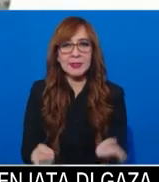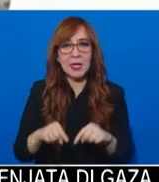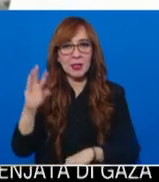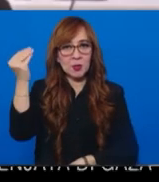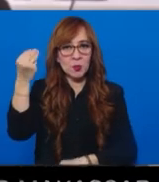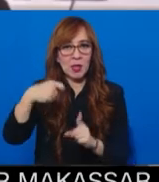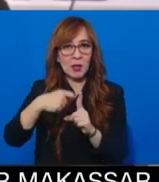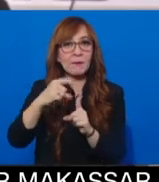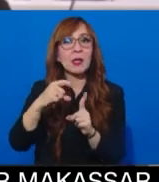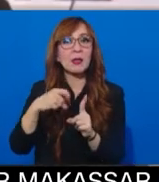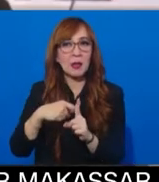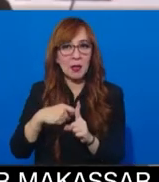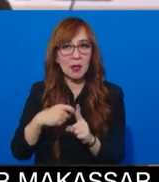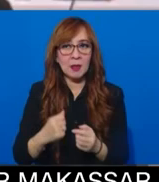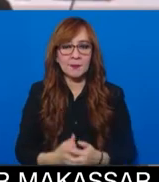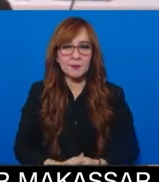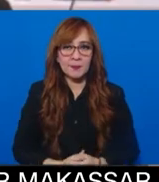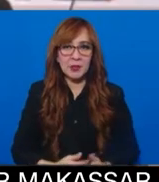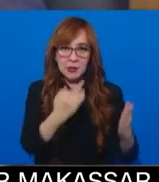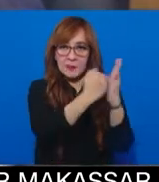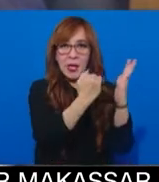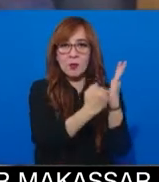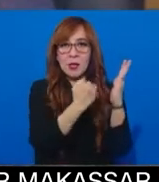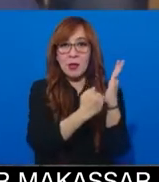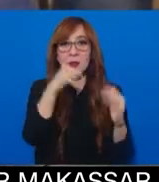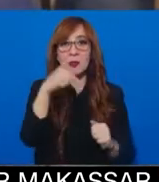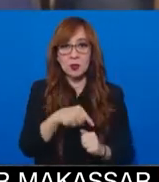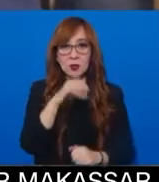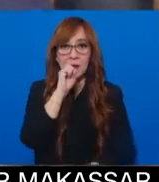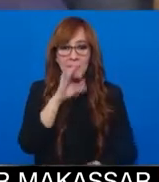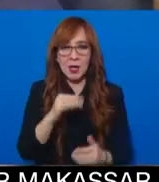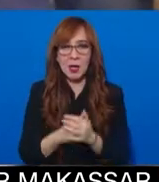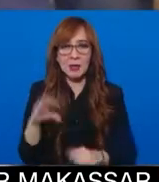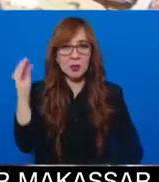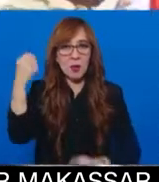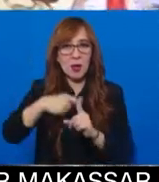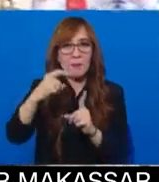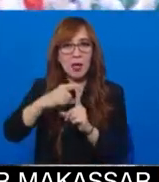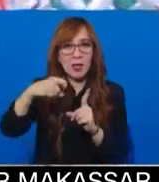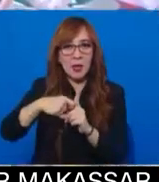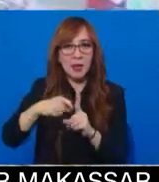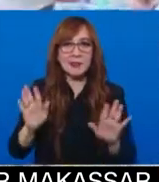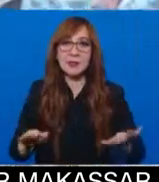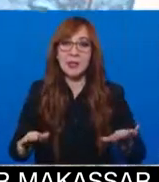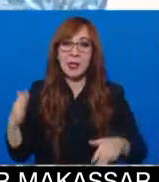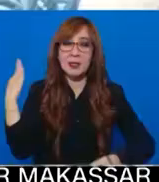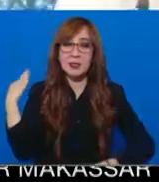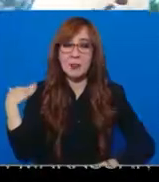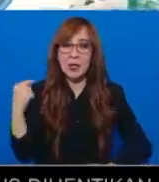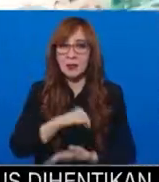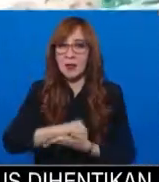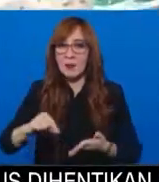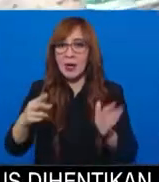Korupsi. Dalam kepres tersebut juga dinyatakan, Ketua KPK sementara akan dijabat oleh Nawawi